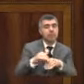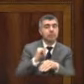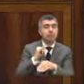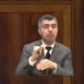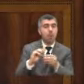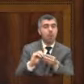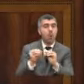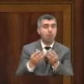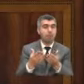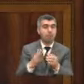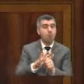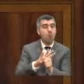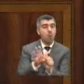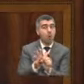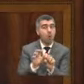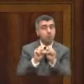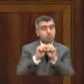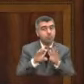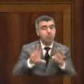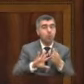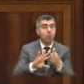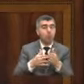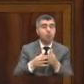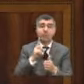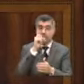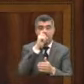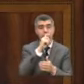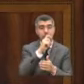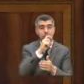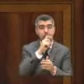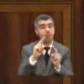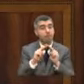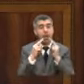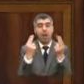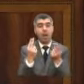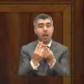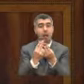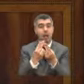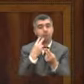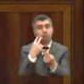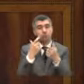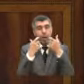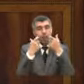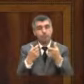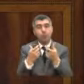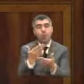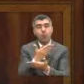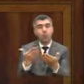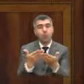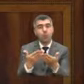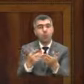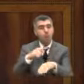المشاكل ديال هذه الجائحه مازال ما دازوش، ومازال في العالم عبر العالم حتى واحد ما عرف شحال غادي